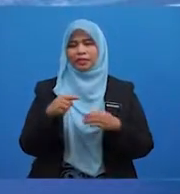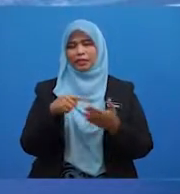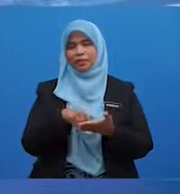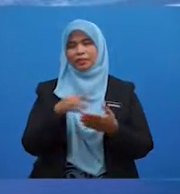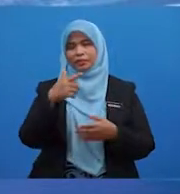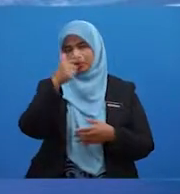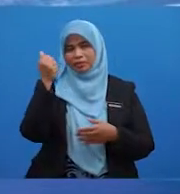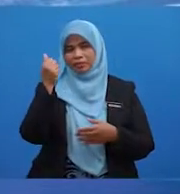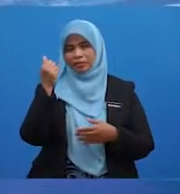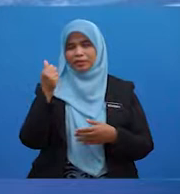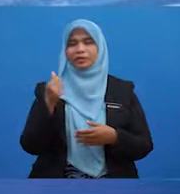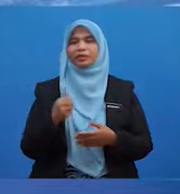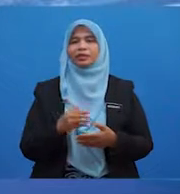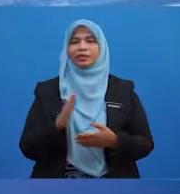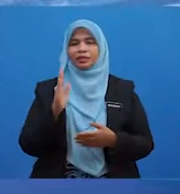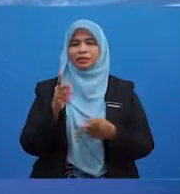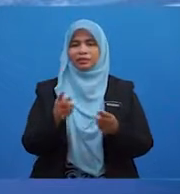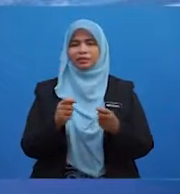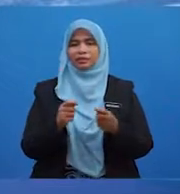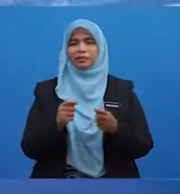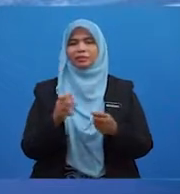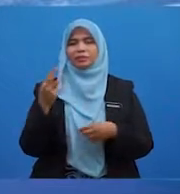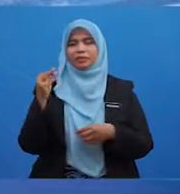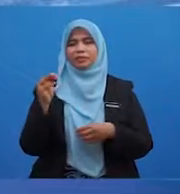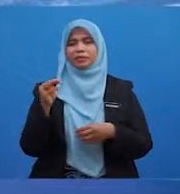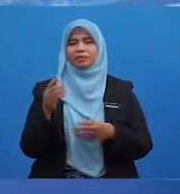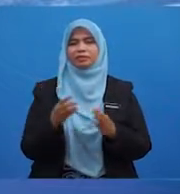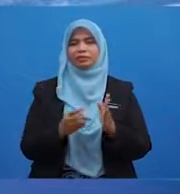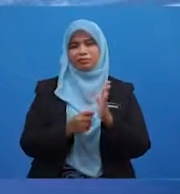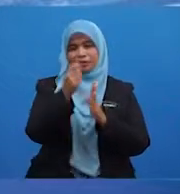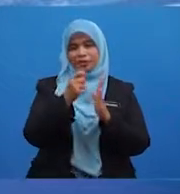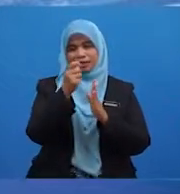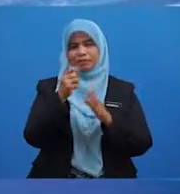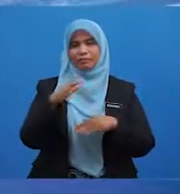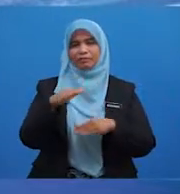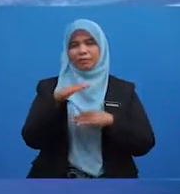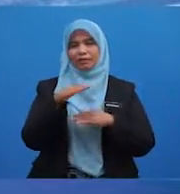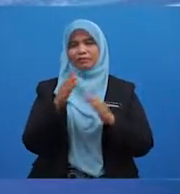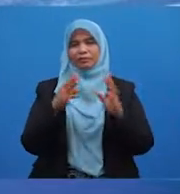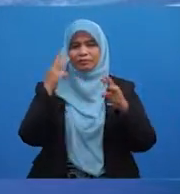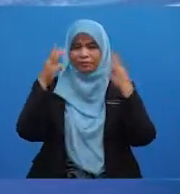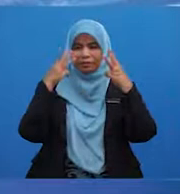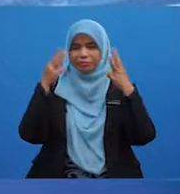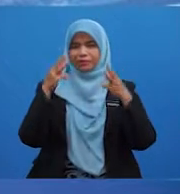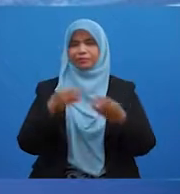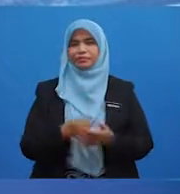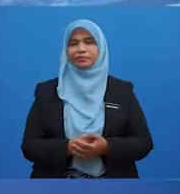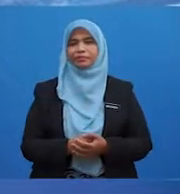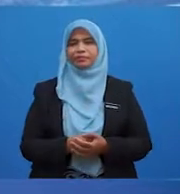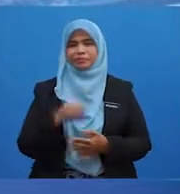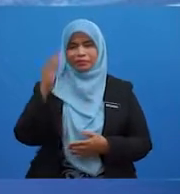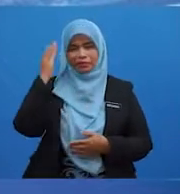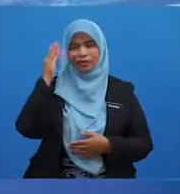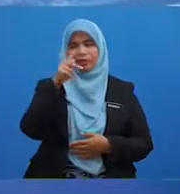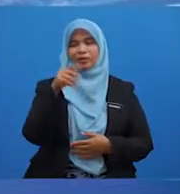dijangka akan diterima olehnya, maka semakin tinggi tahap kebimbangan individu itu. Tahukah